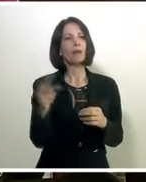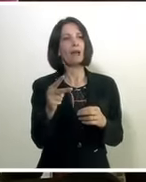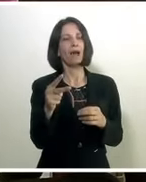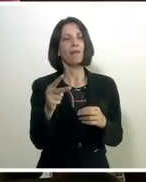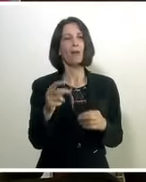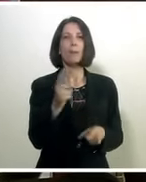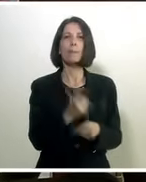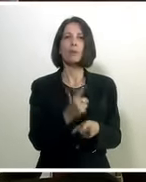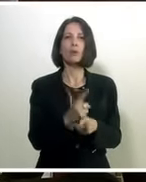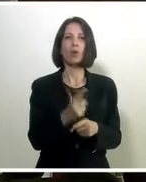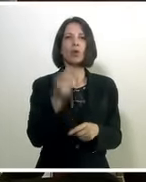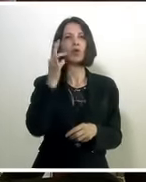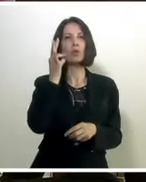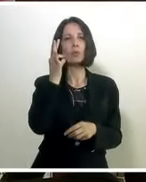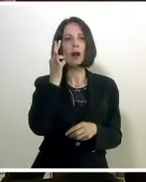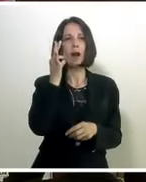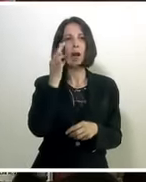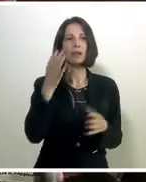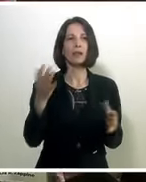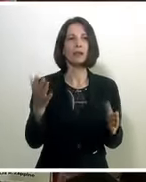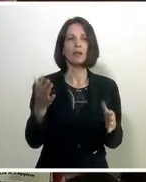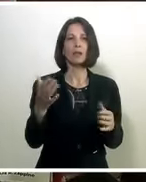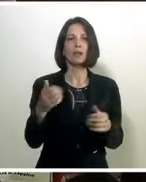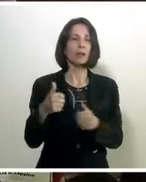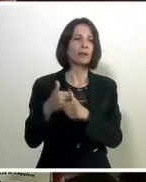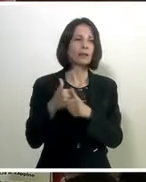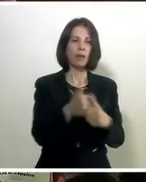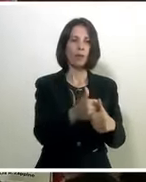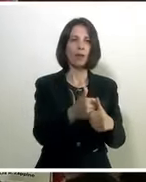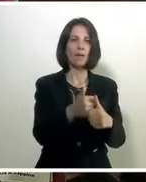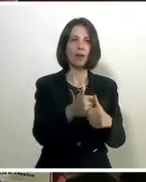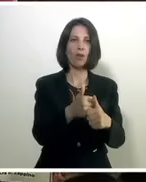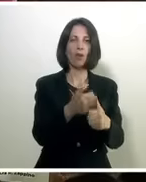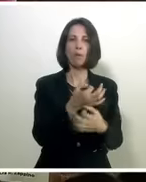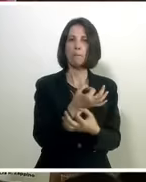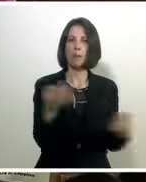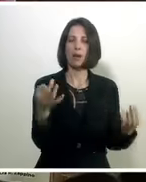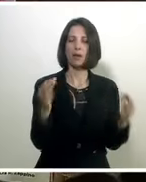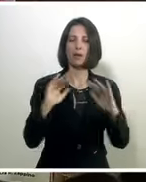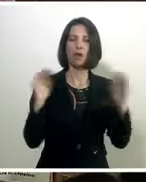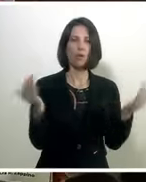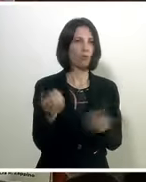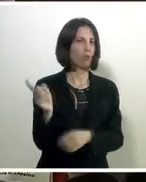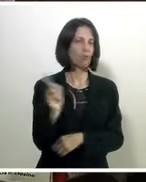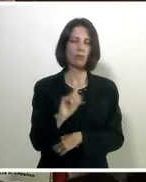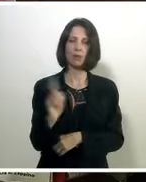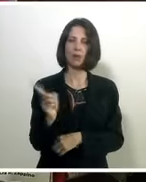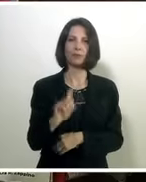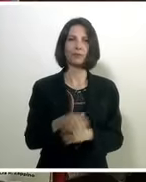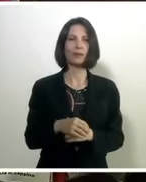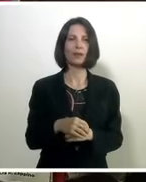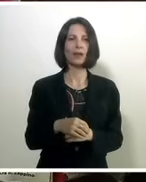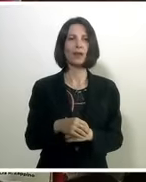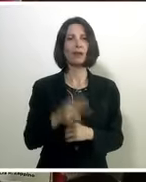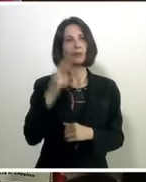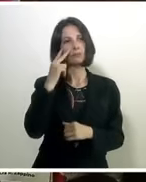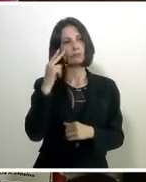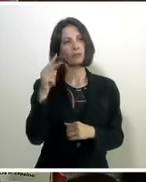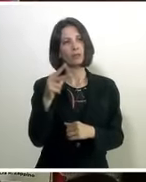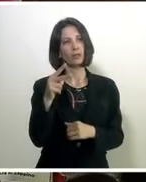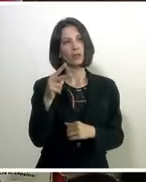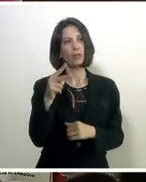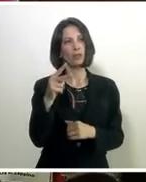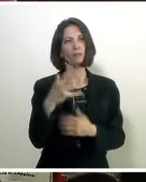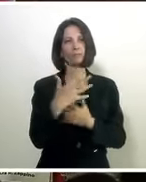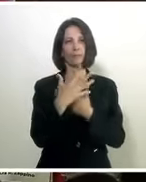distorcendo senza perseguire il bene comune son tutte parole dello stesso Berlinguer la sua diagnosi era deisa